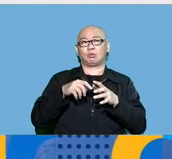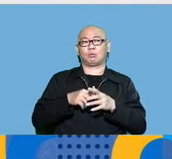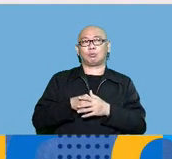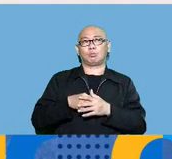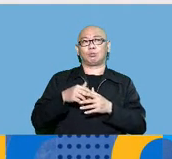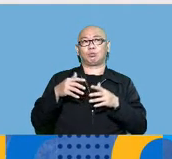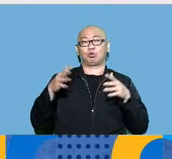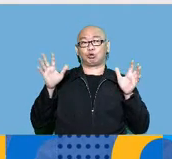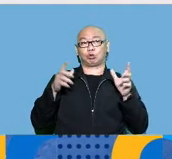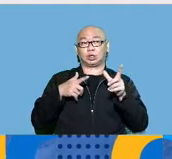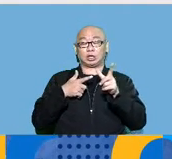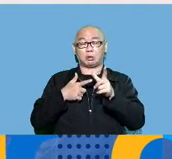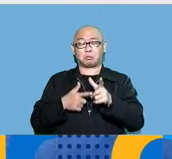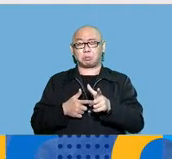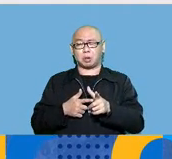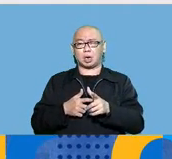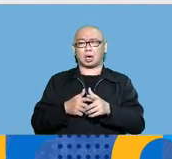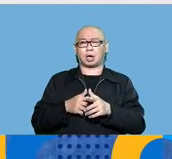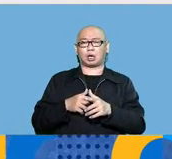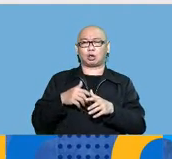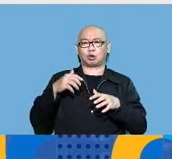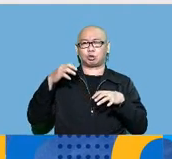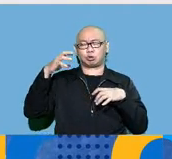ditembak, lutung ditembak, gitu ya.